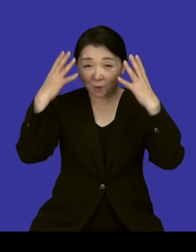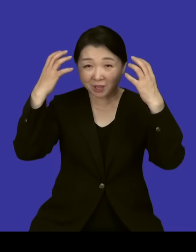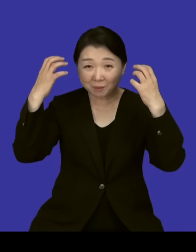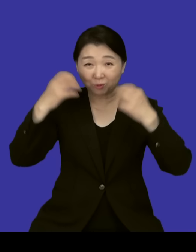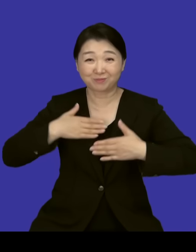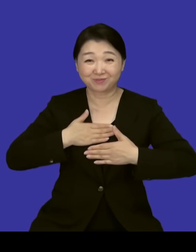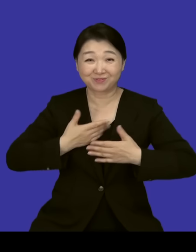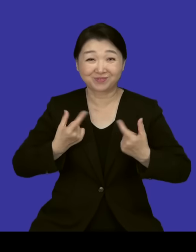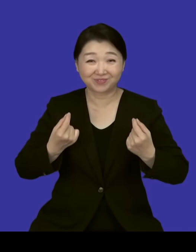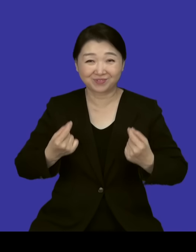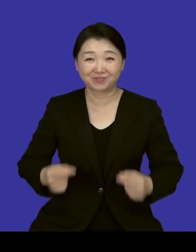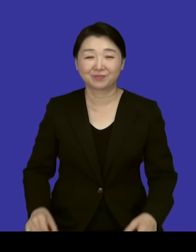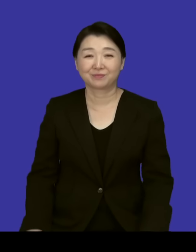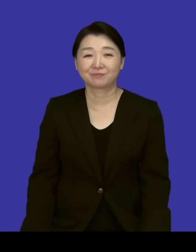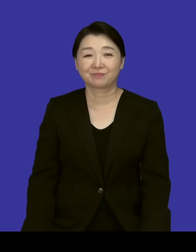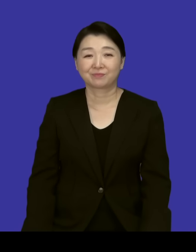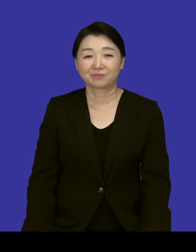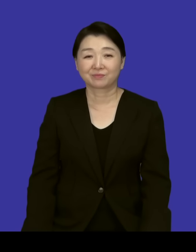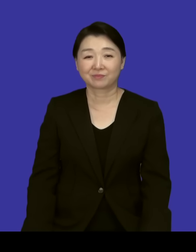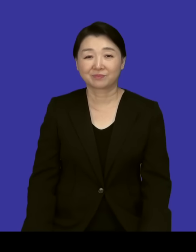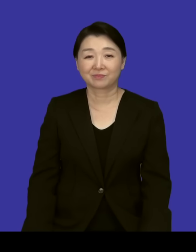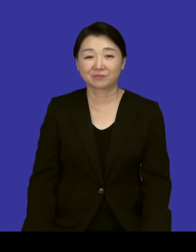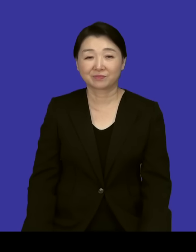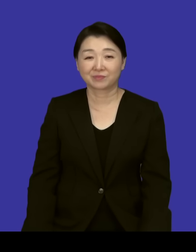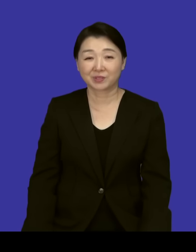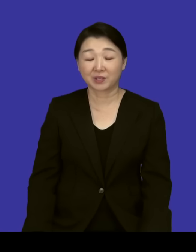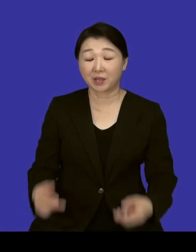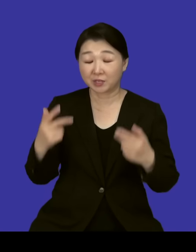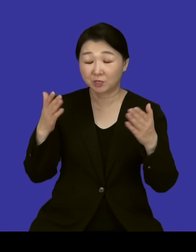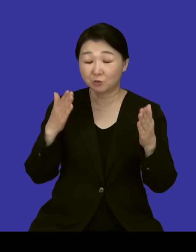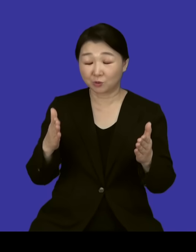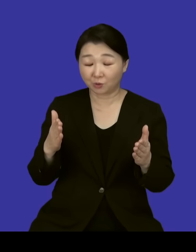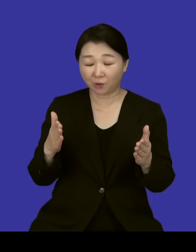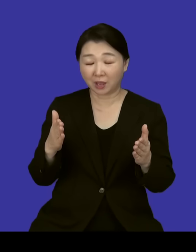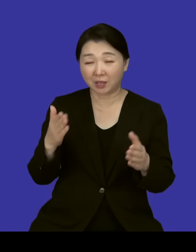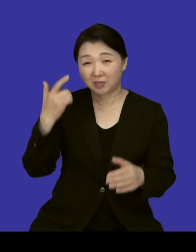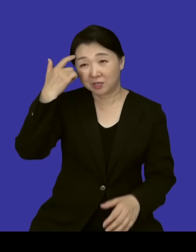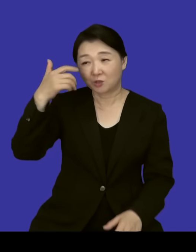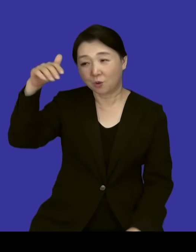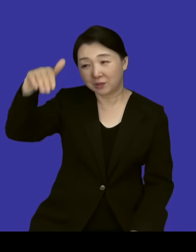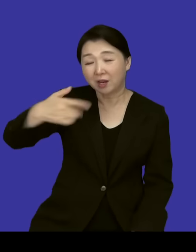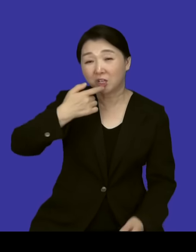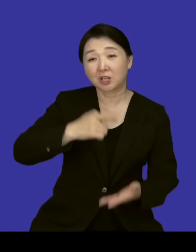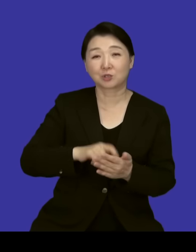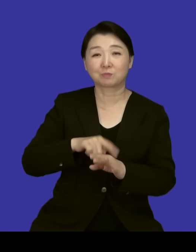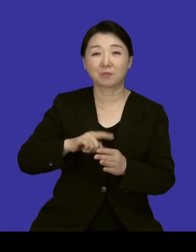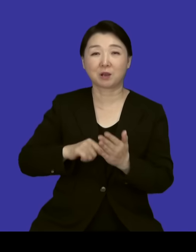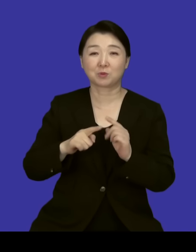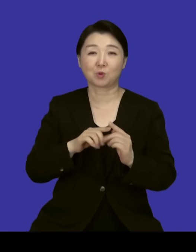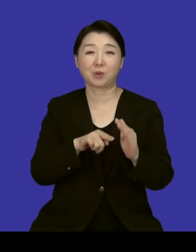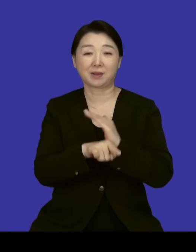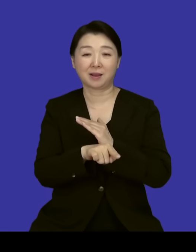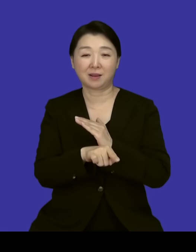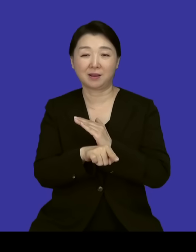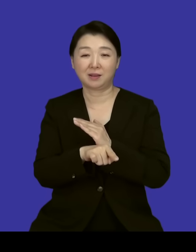감고 했었잖아요. 네네. 그래서 이 일주일 동안 타락하기 쉬운 이 마음을 아. 교회에서